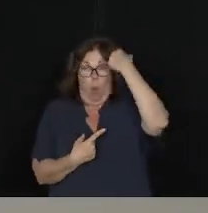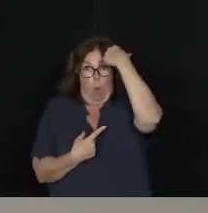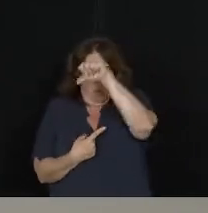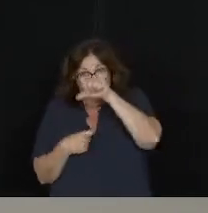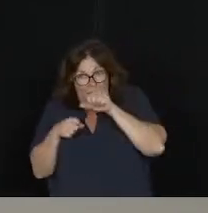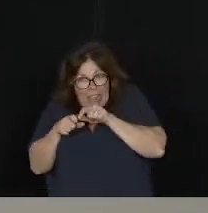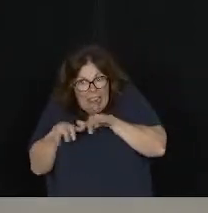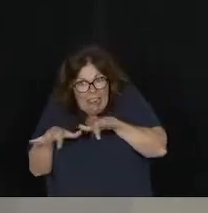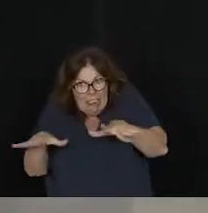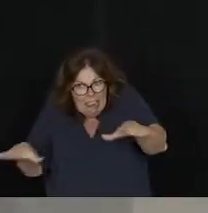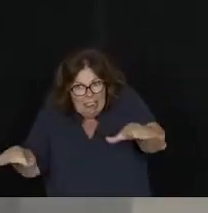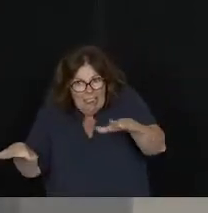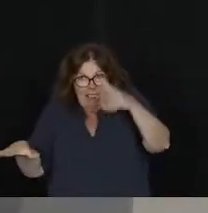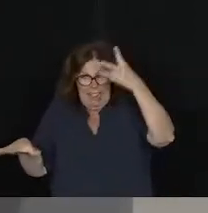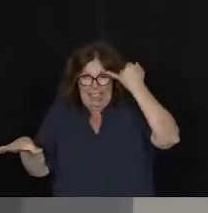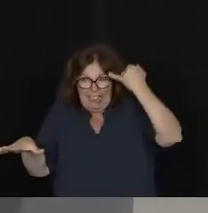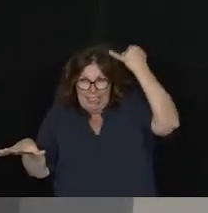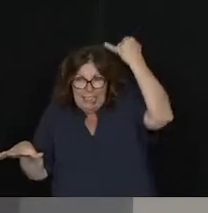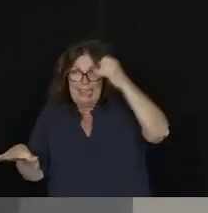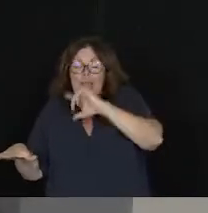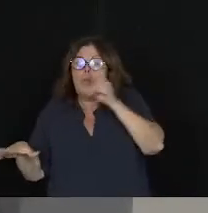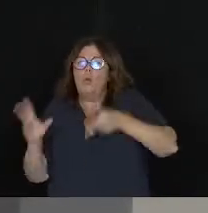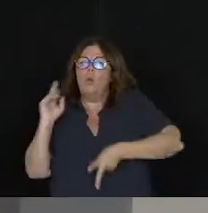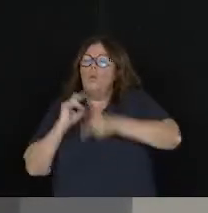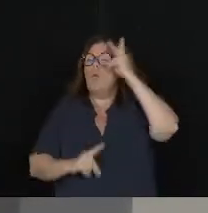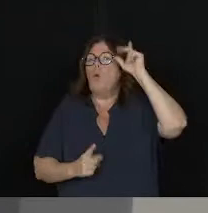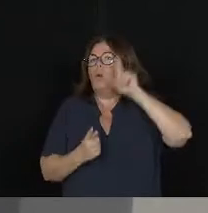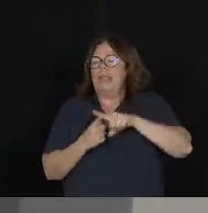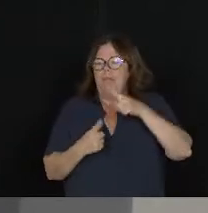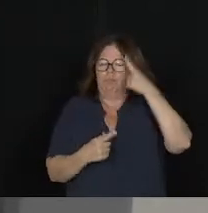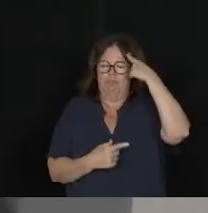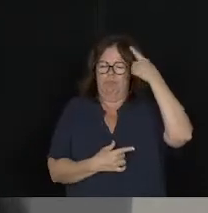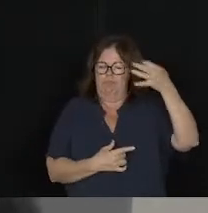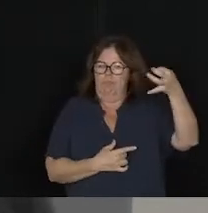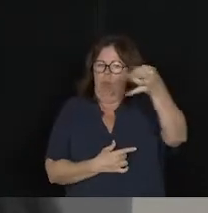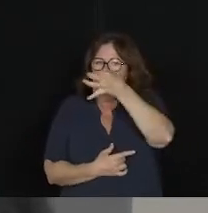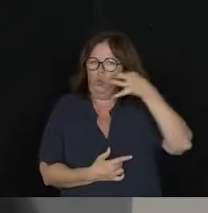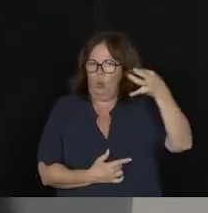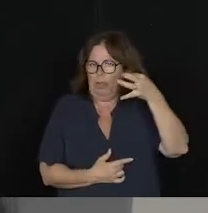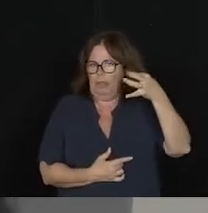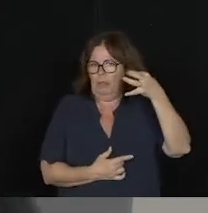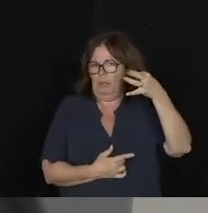de quelque chose qui était de l'ordre de l'habitus, hein, du réflexe